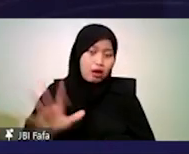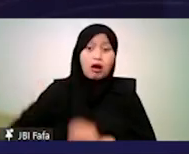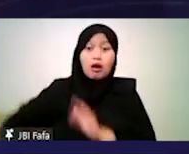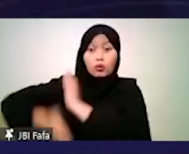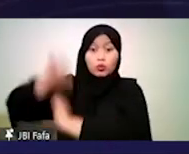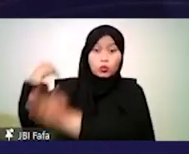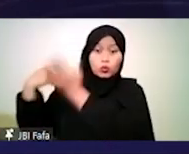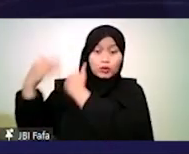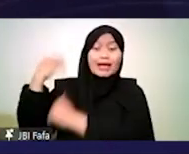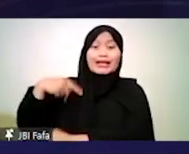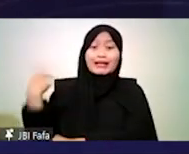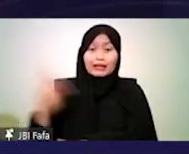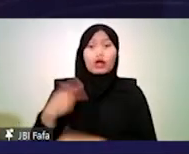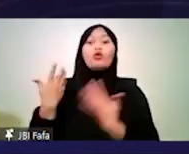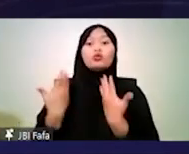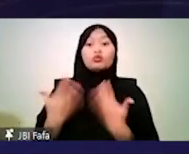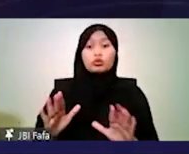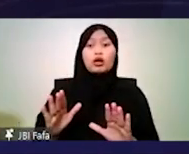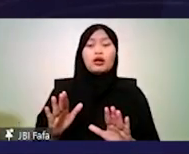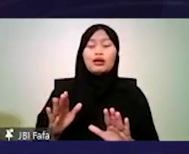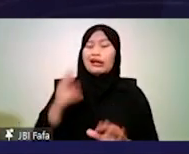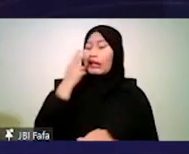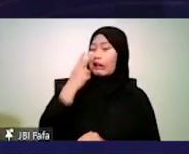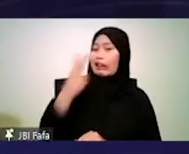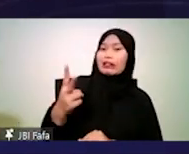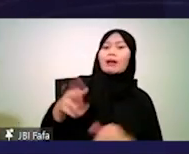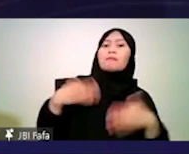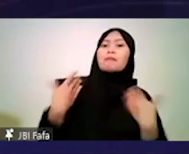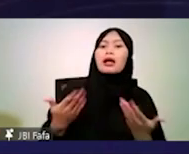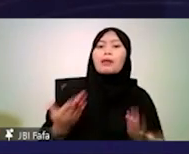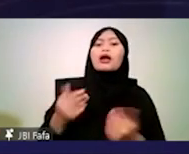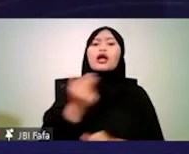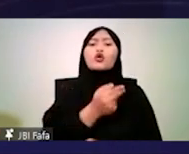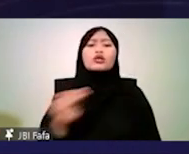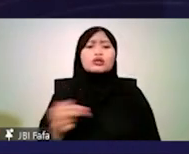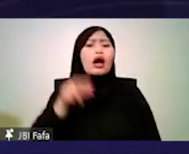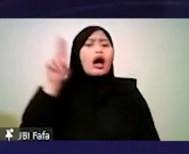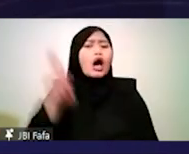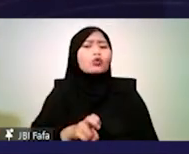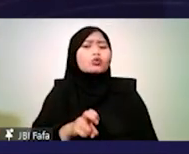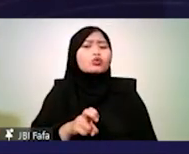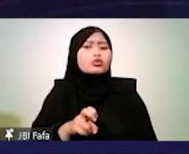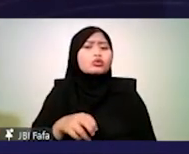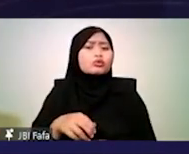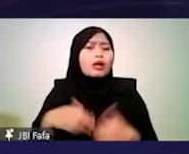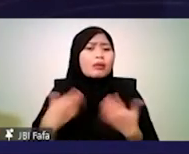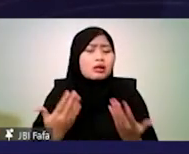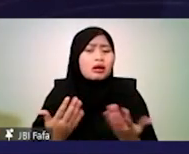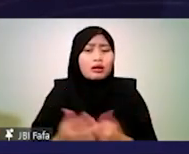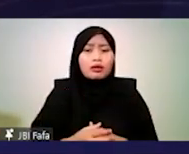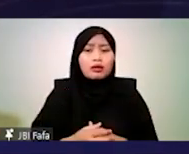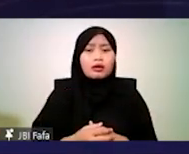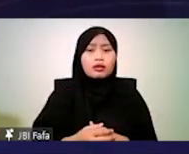kita sudah melihat bagaimana Indonesia itu harus dipikirkan napa Hai